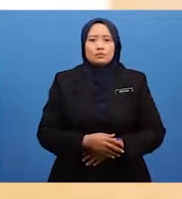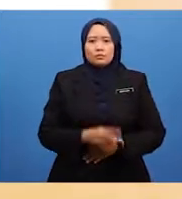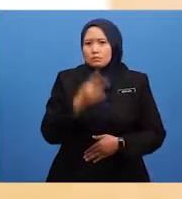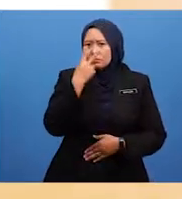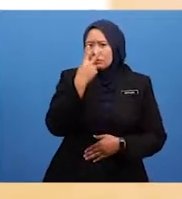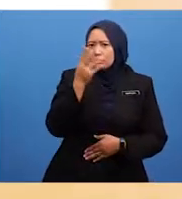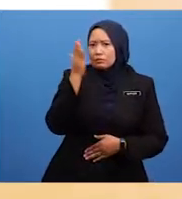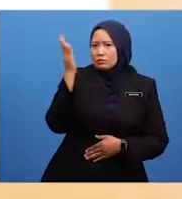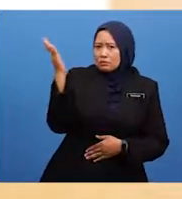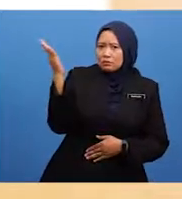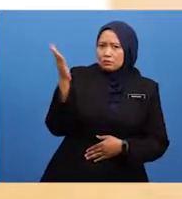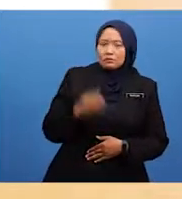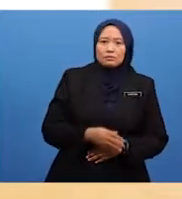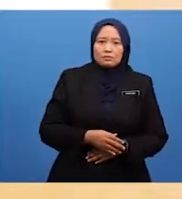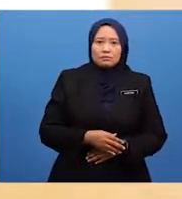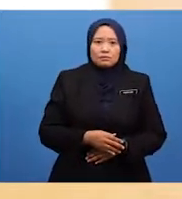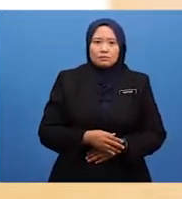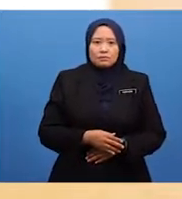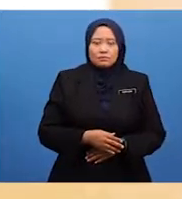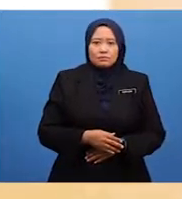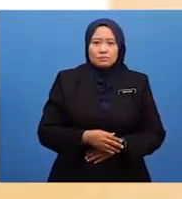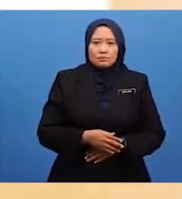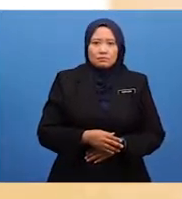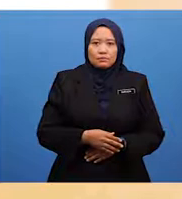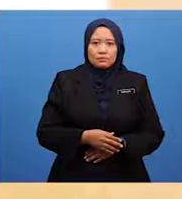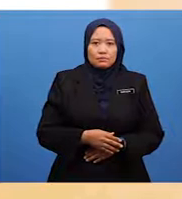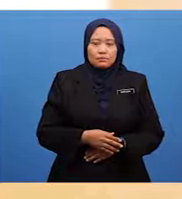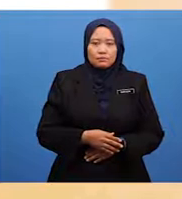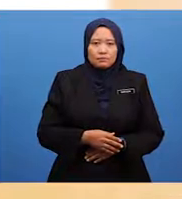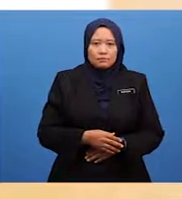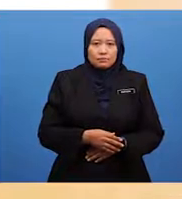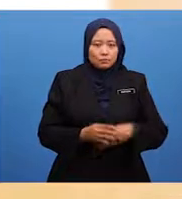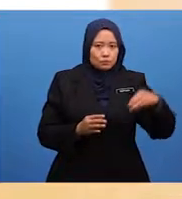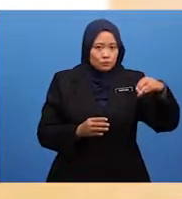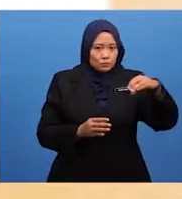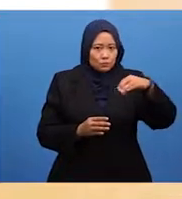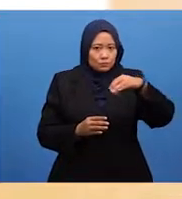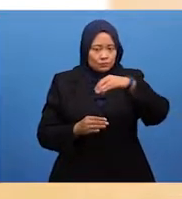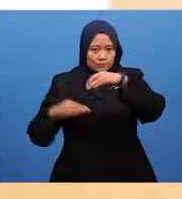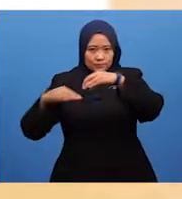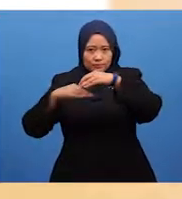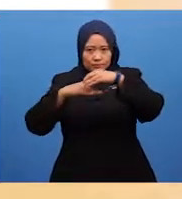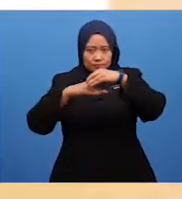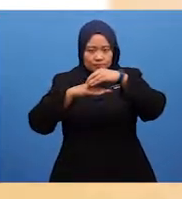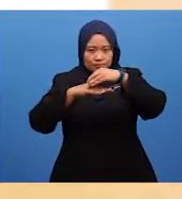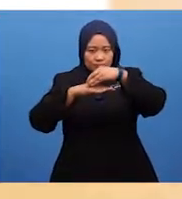Perhatikan semula pergerakan bekas tin ini di atas meja ini tadi.